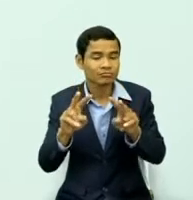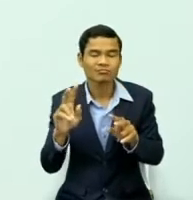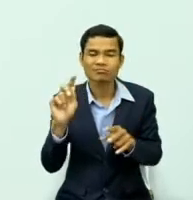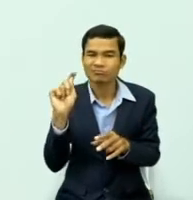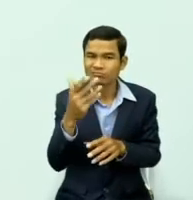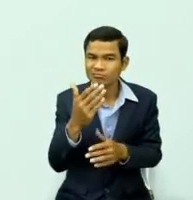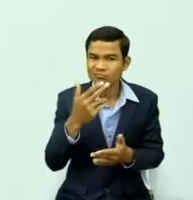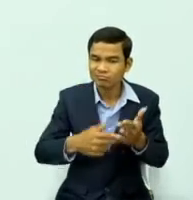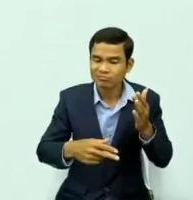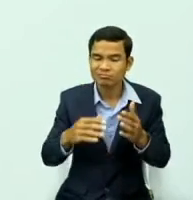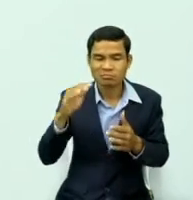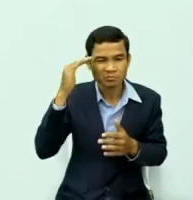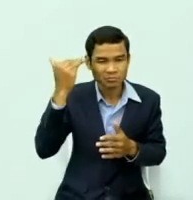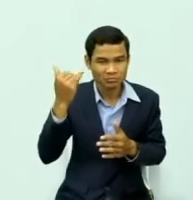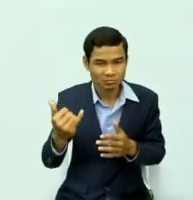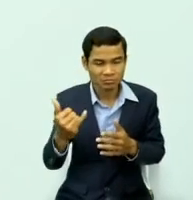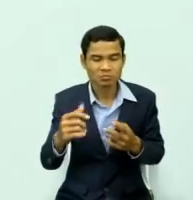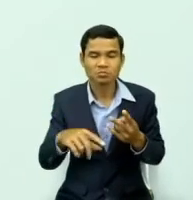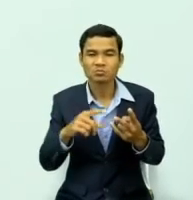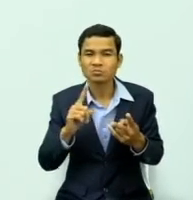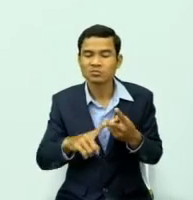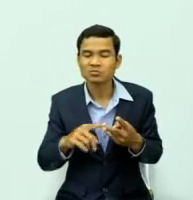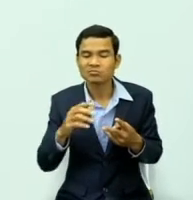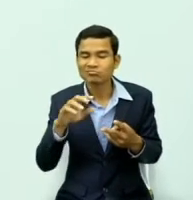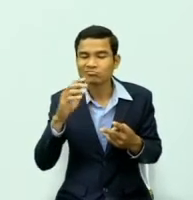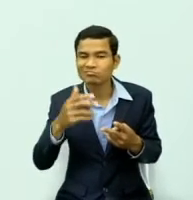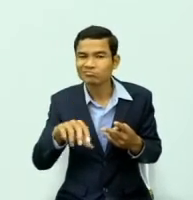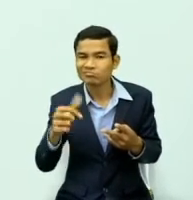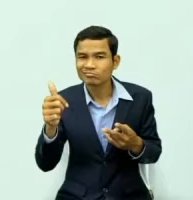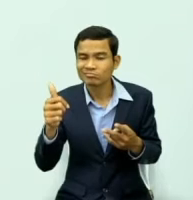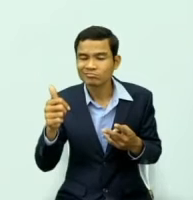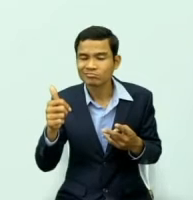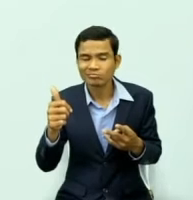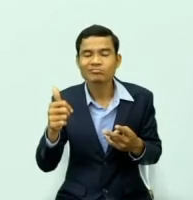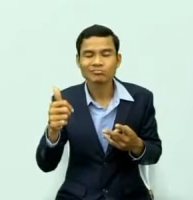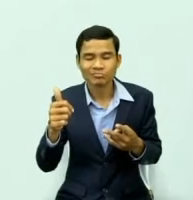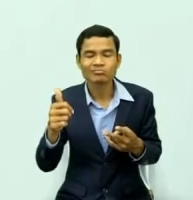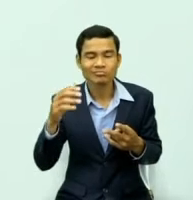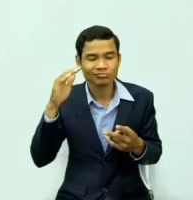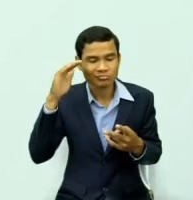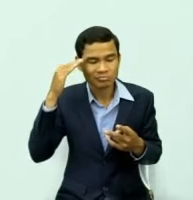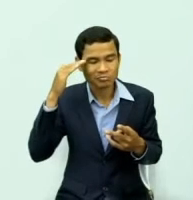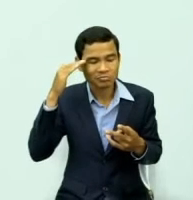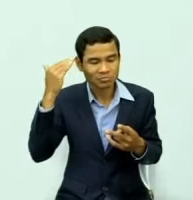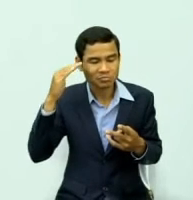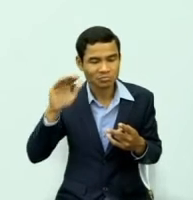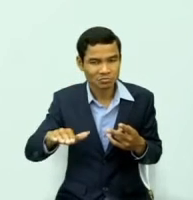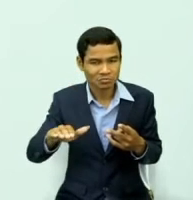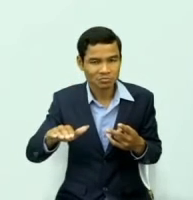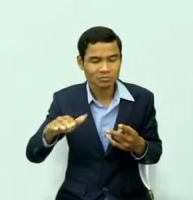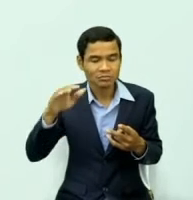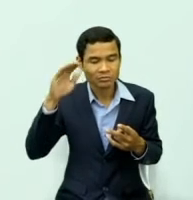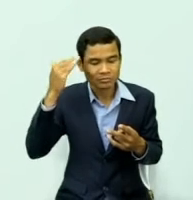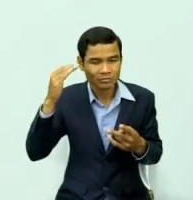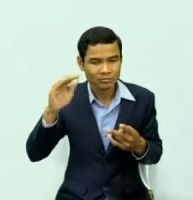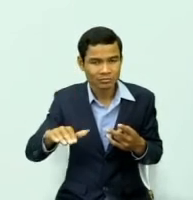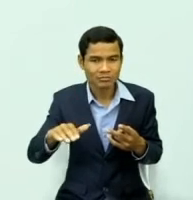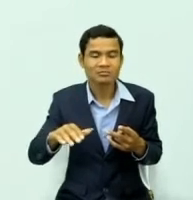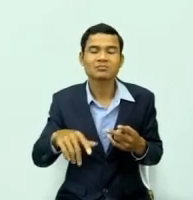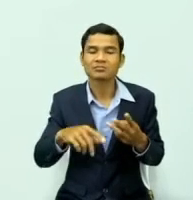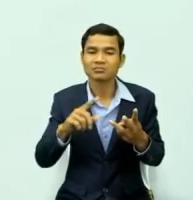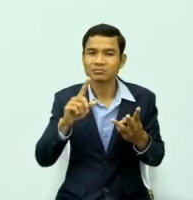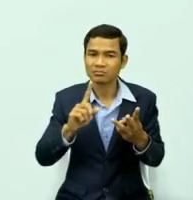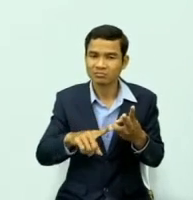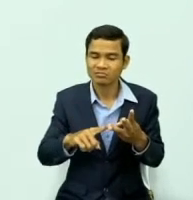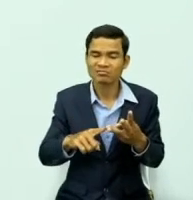chà rụp mê xa đây hỏi nâng ai tiếp con chà cứ rụp bốn bốn pro nè con đó chà cho rô của